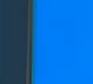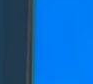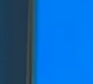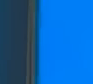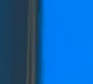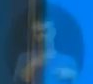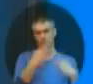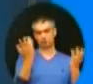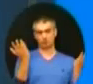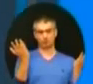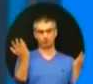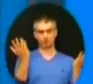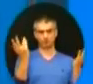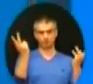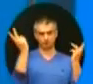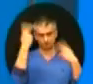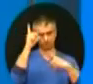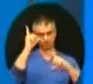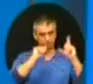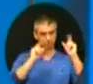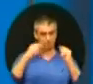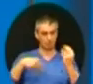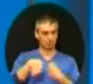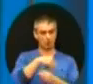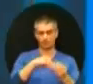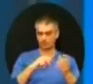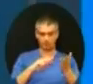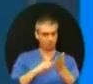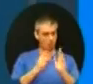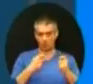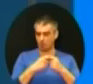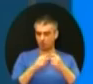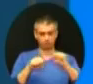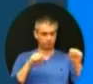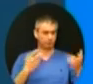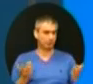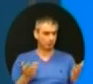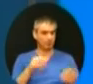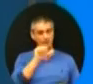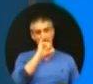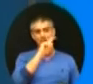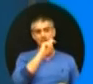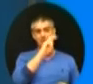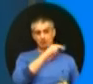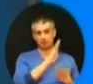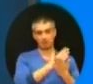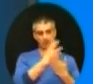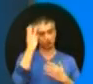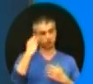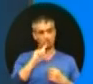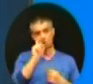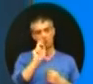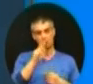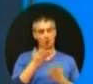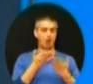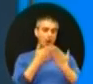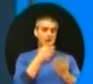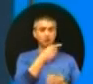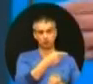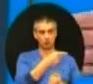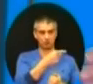יש פה דיל, קומבינה פוליטית, שלא קשורה להסתדרות בכלל, איתן החליט ששלי אולי תוכל לעזור